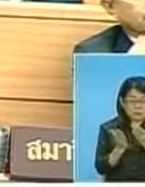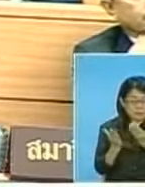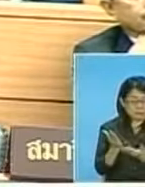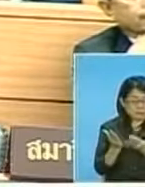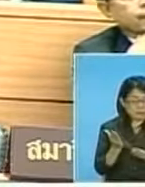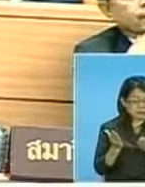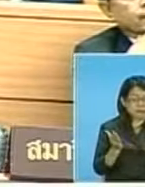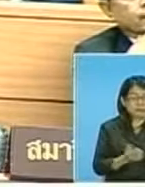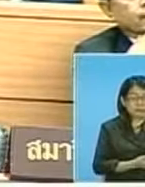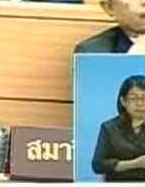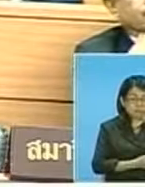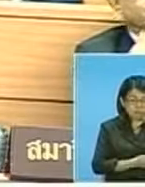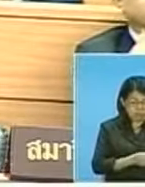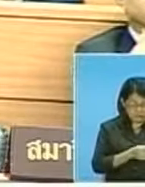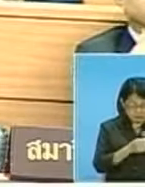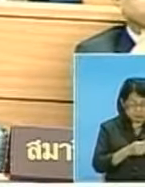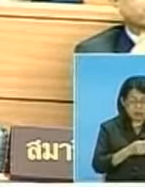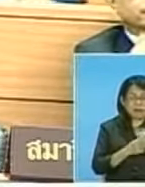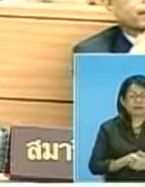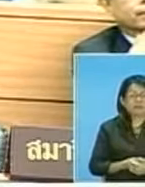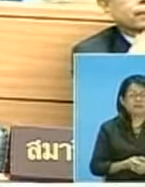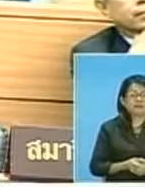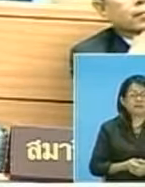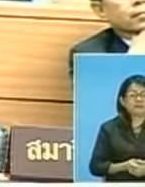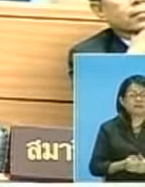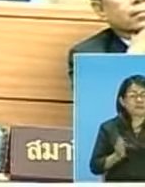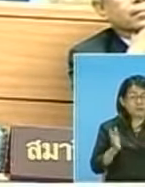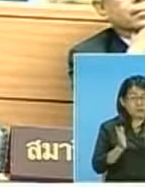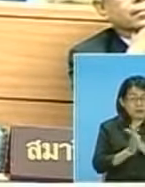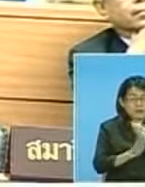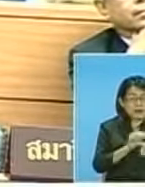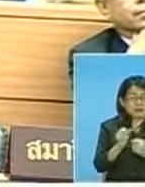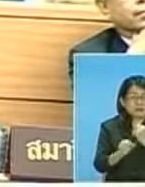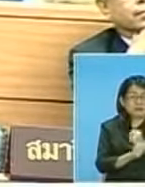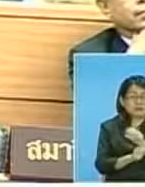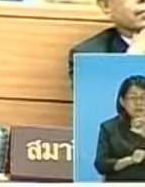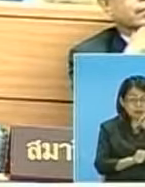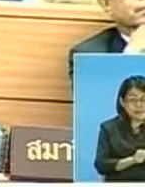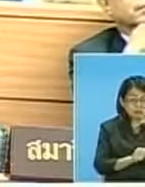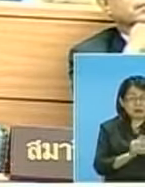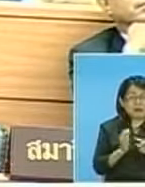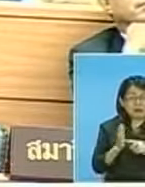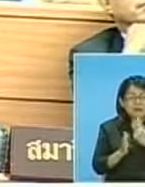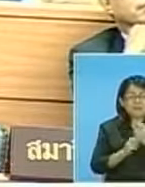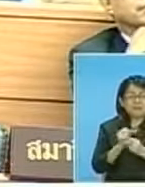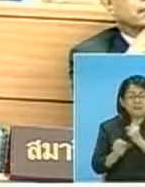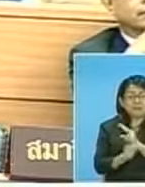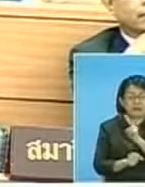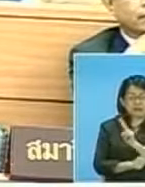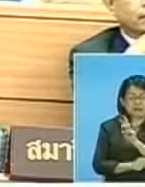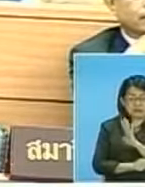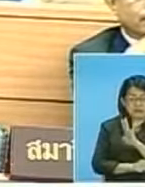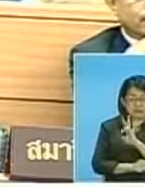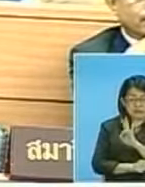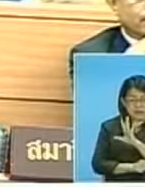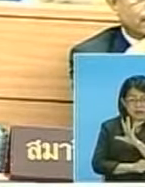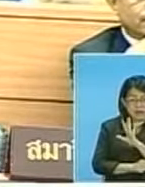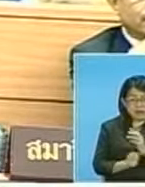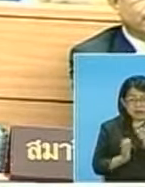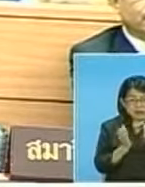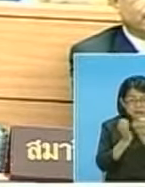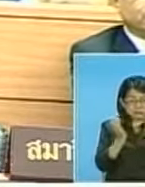18ฉบับนะถ้าผมจำไม่ผิดนะครับในช่วงเวลา80ปีตั้งแต่2475ไปจนมานะครับเรามีรัฐธรรมนูญเฉลี่ยแล้วประ